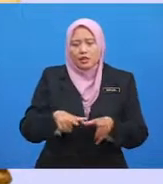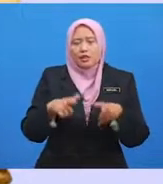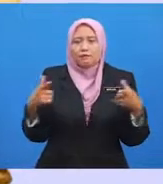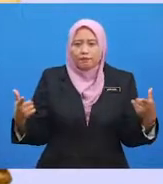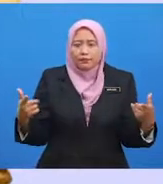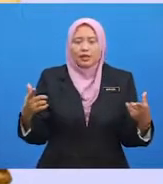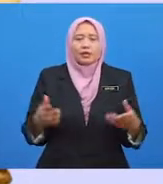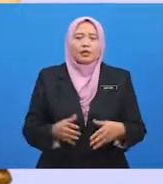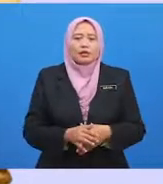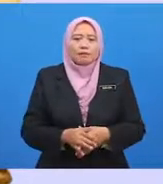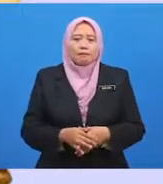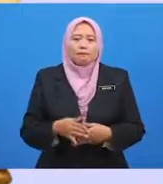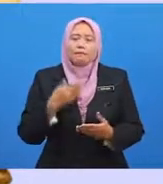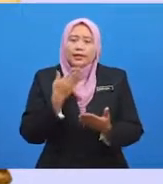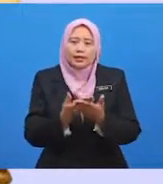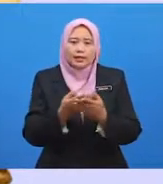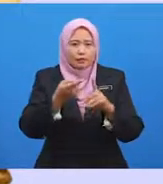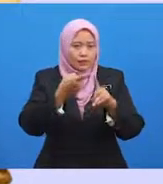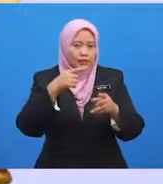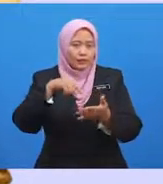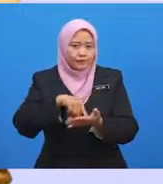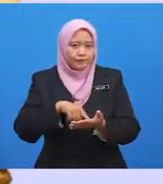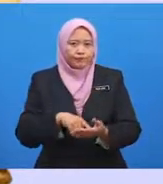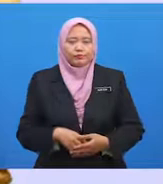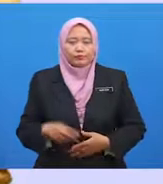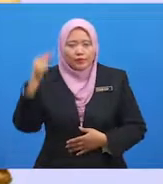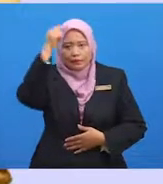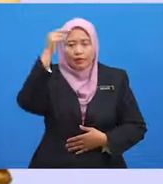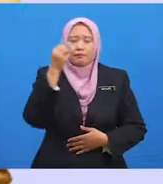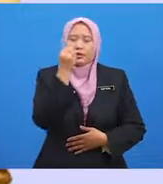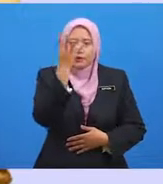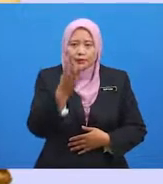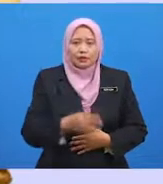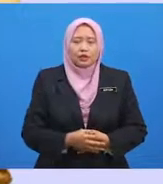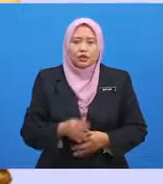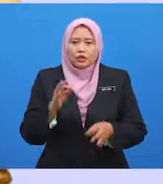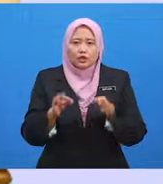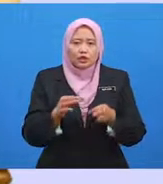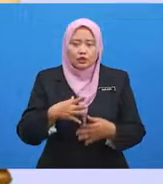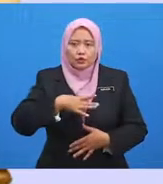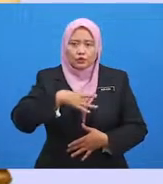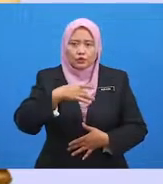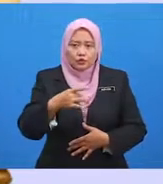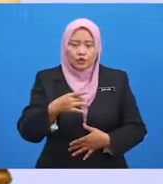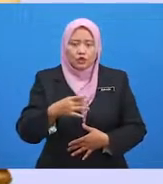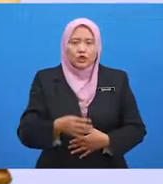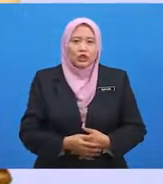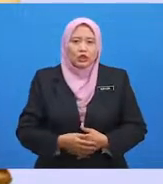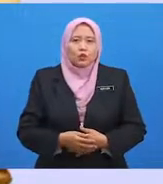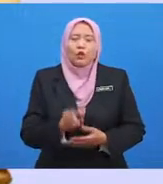Baginda bersabda Jika kamu suka wakafkan Nah tanah itu dan kamu sedekahkan